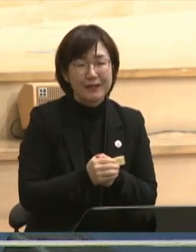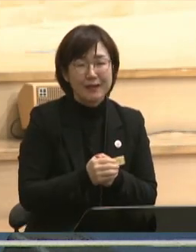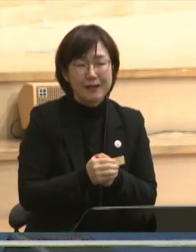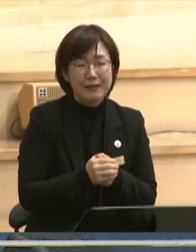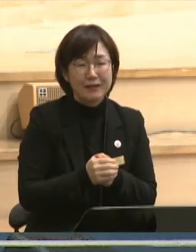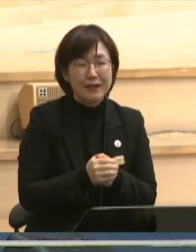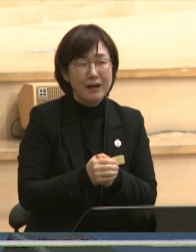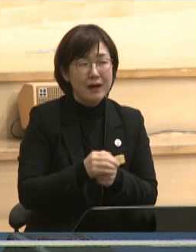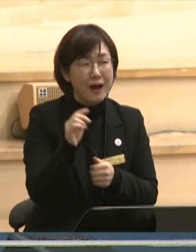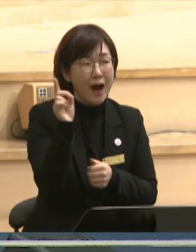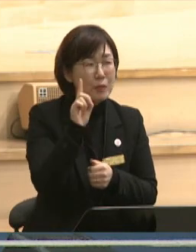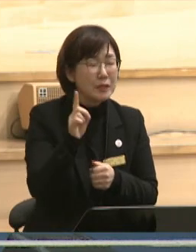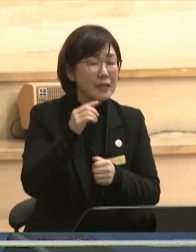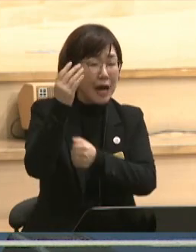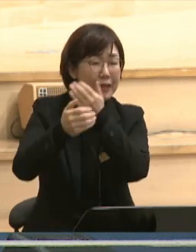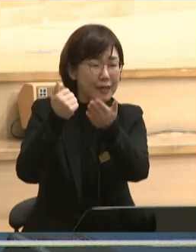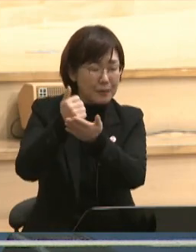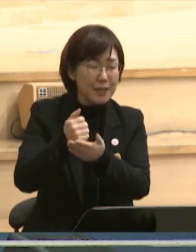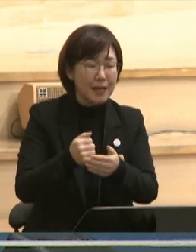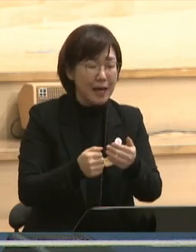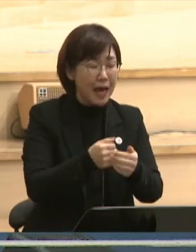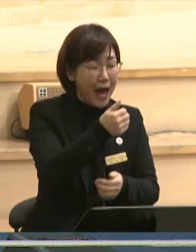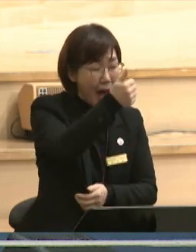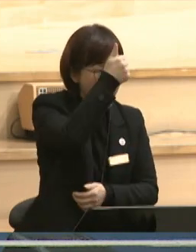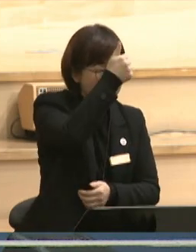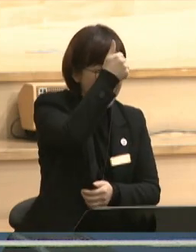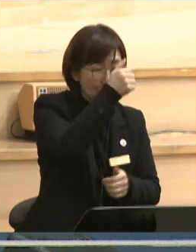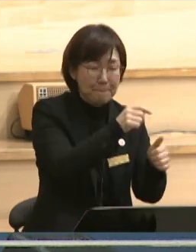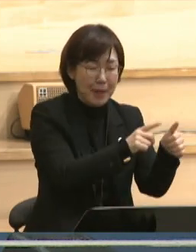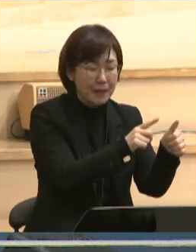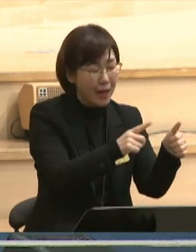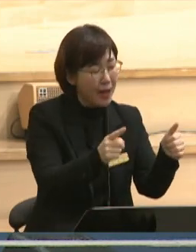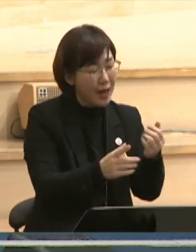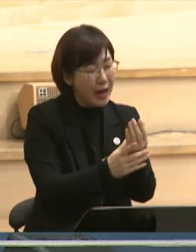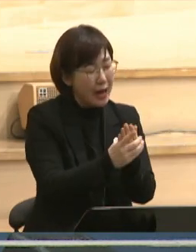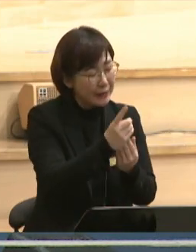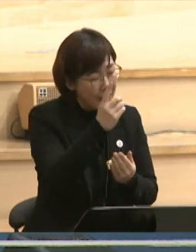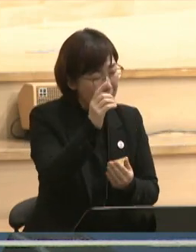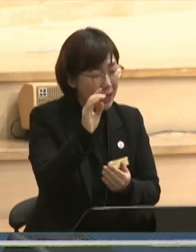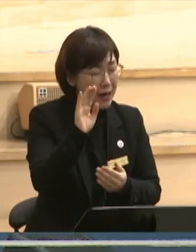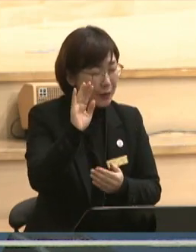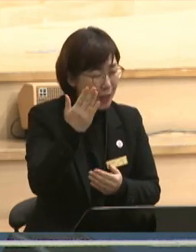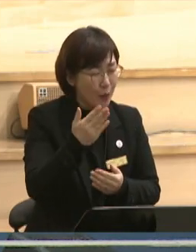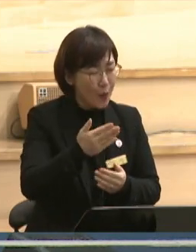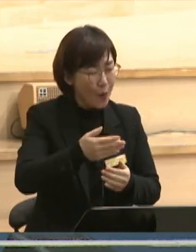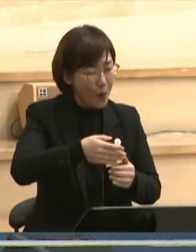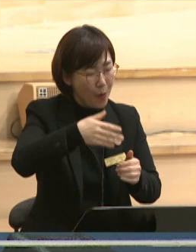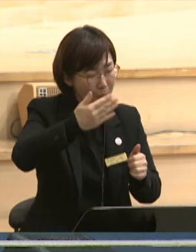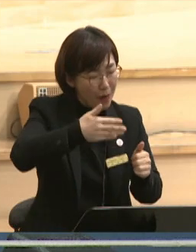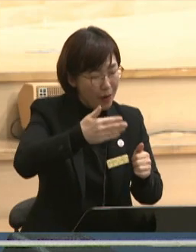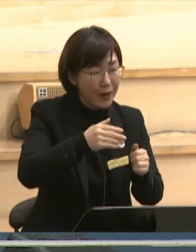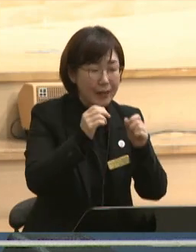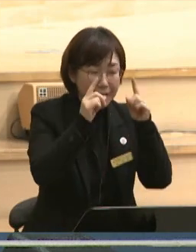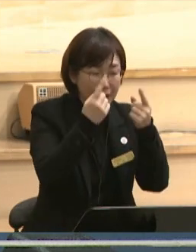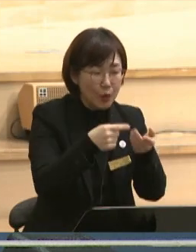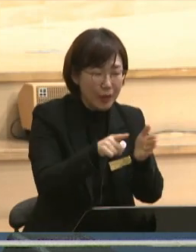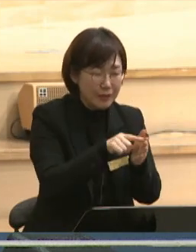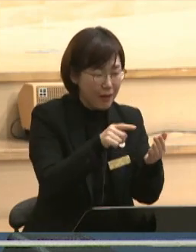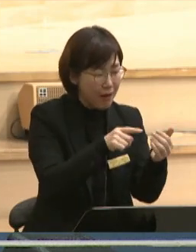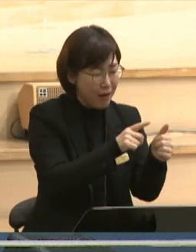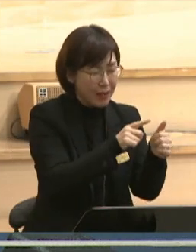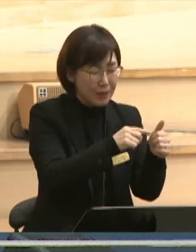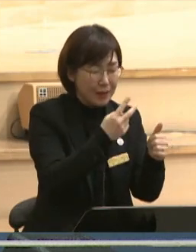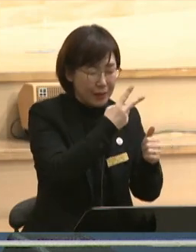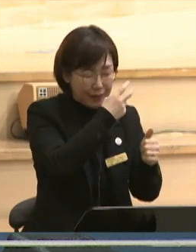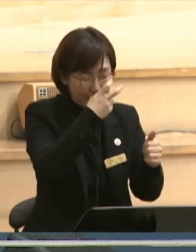여러분 아무리 하나님께서 아담에게 하나되는 것을 깨닫게 해 주시기 위해서 그를 깊이